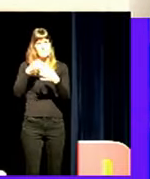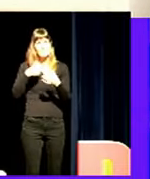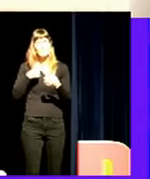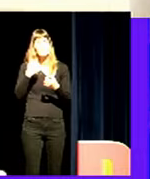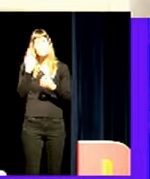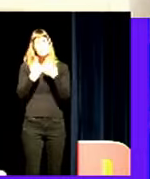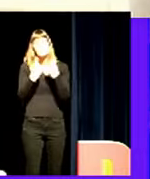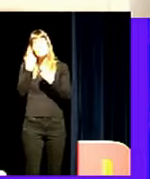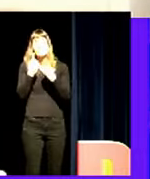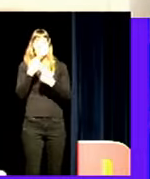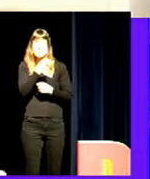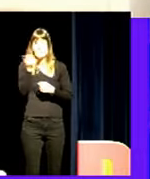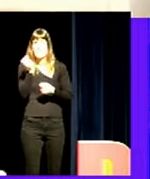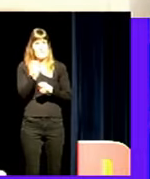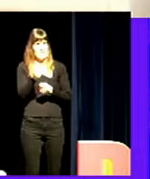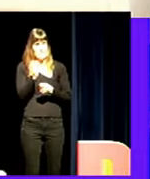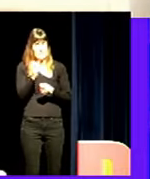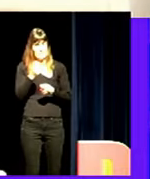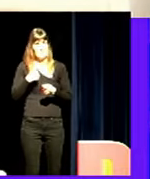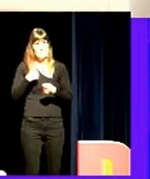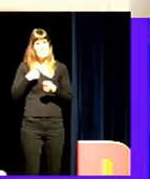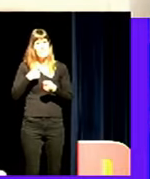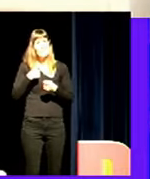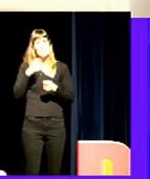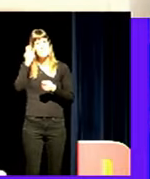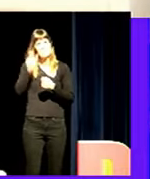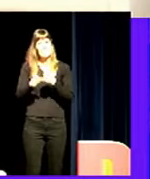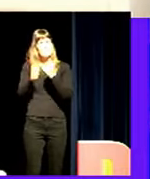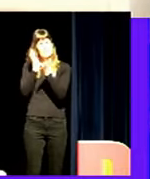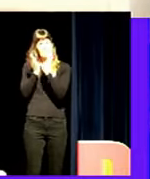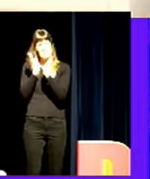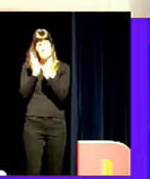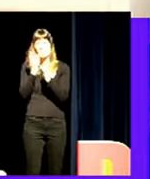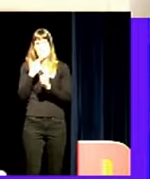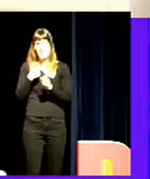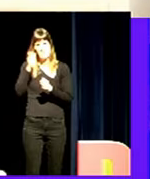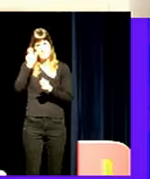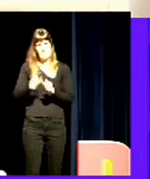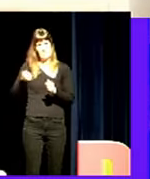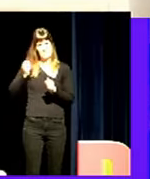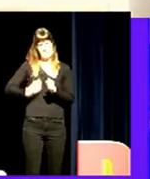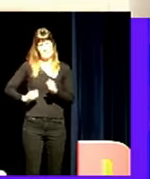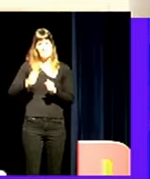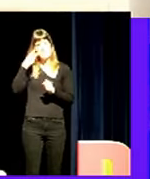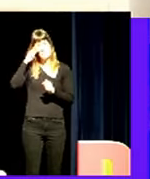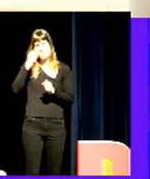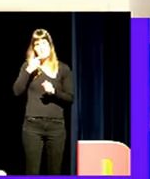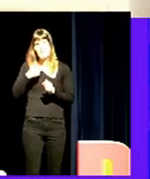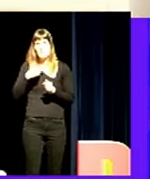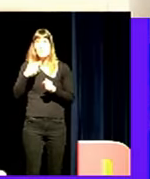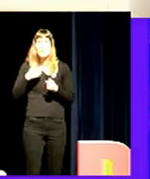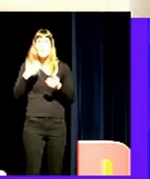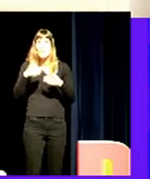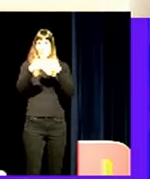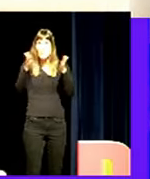da, askotan, eta nire terapeutak asko esaten dite, plan, zuzara, la viva imagen, ez da, kanpora begira oso ondo,